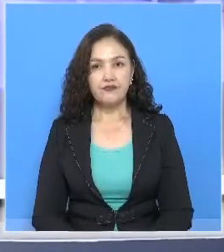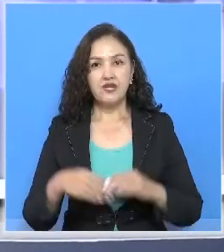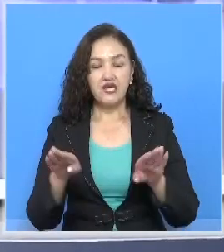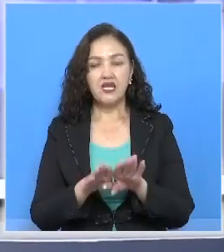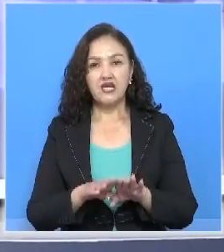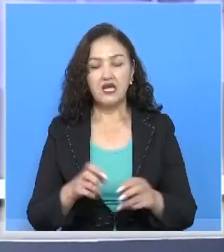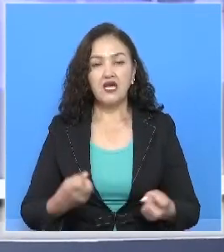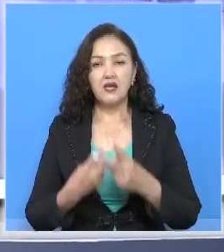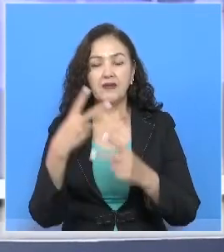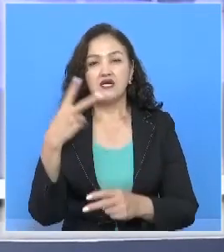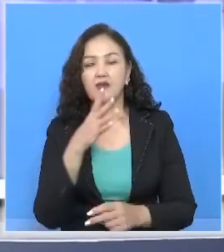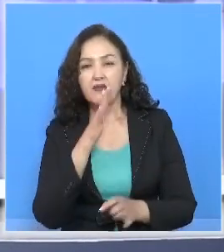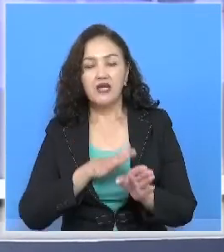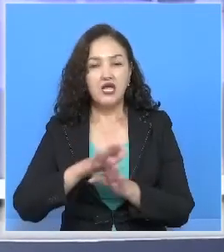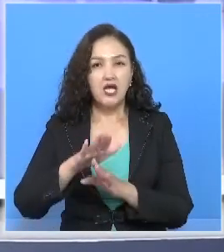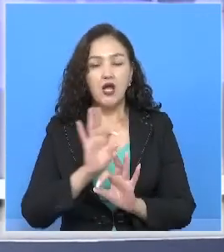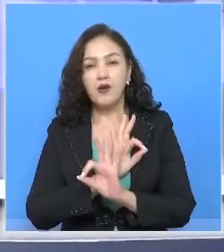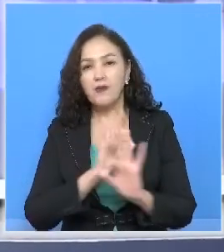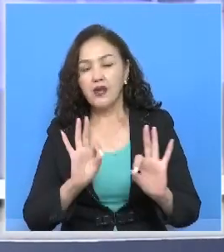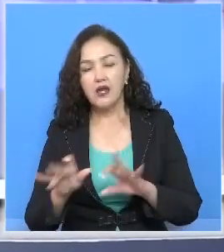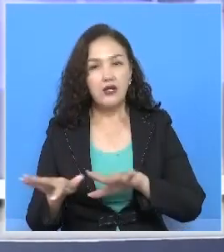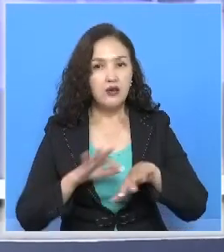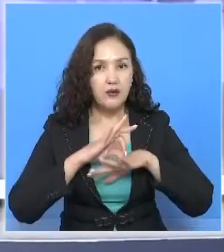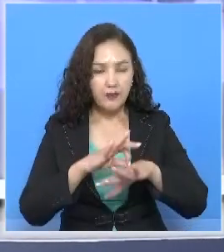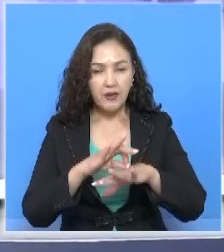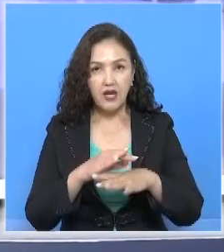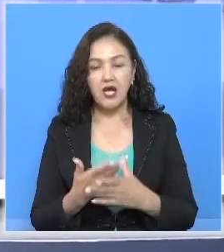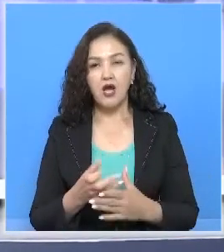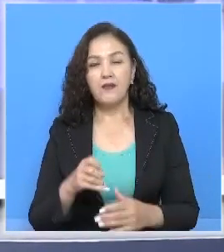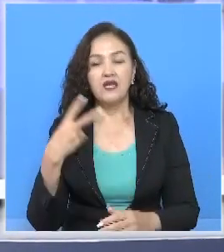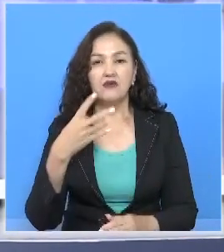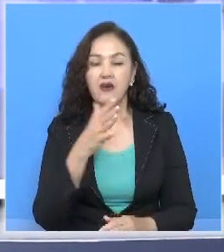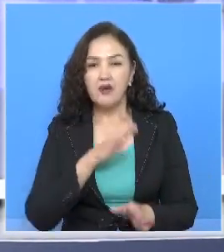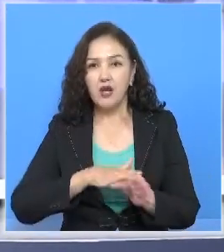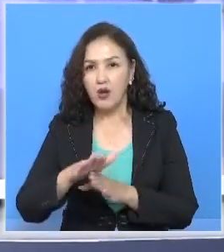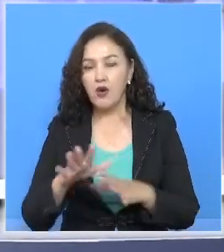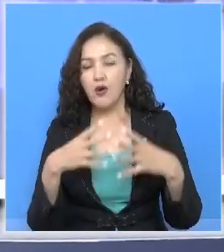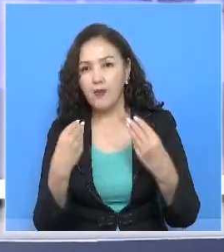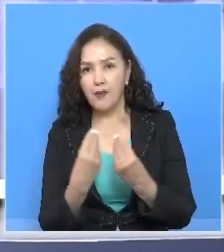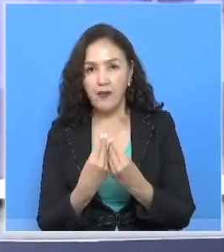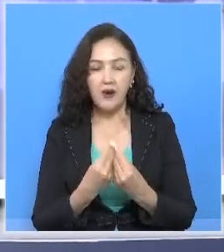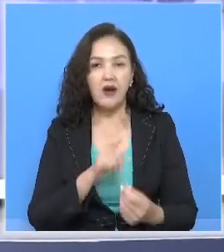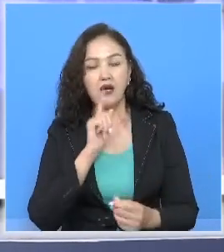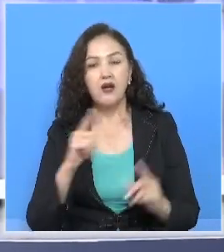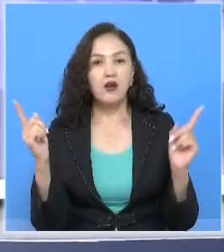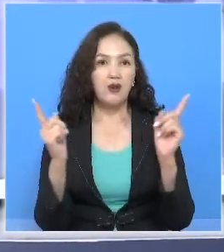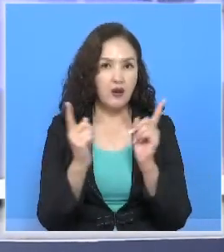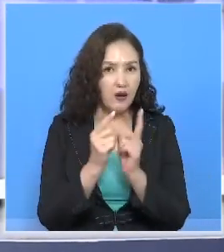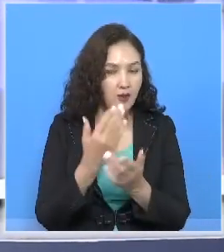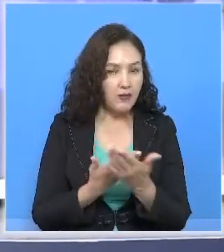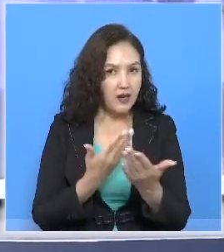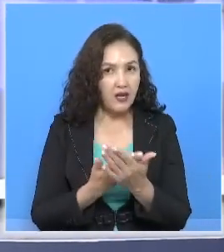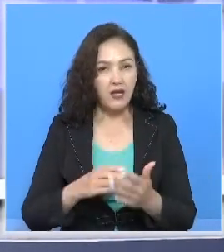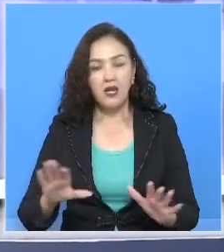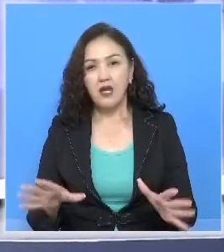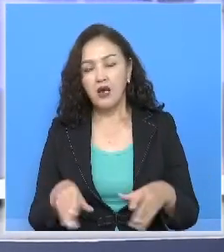Сондай-ақ Елорданың 25 жылдығына орай ерекше шара ұйымдастырылды. Отасқанына кемі 25 жыл толған отбасылар жастармен жүздесіп ақыл-кеңесін айтты.